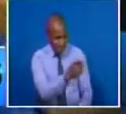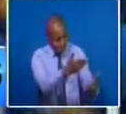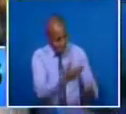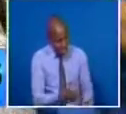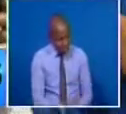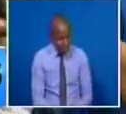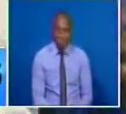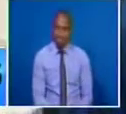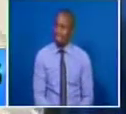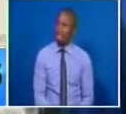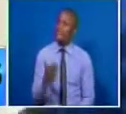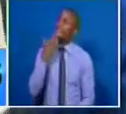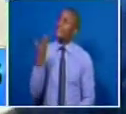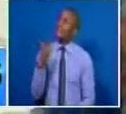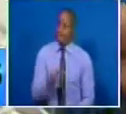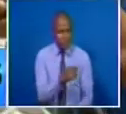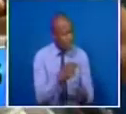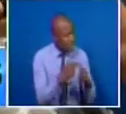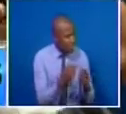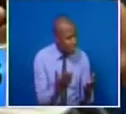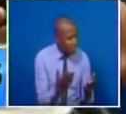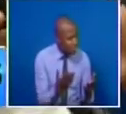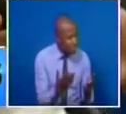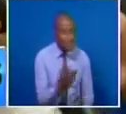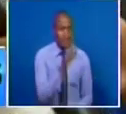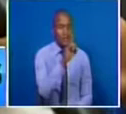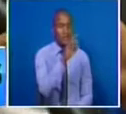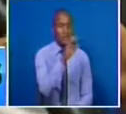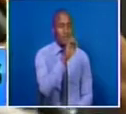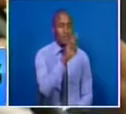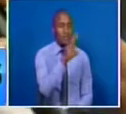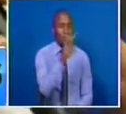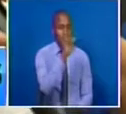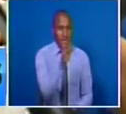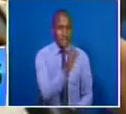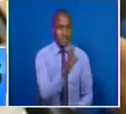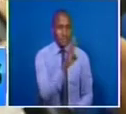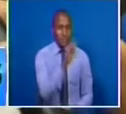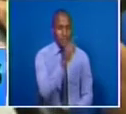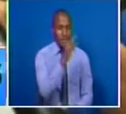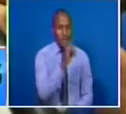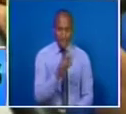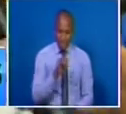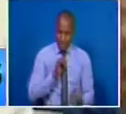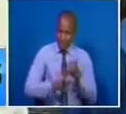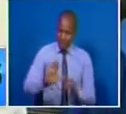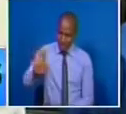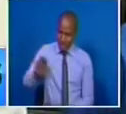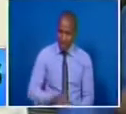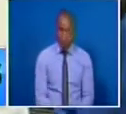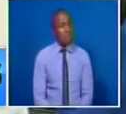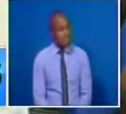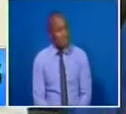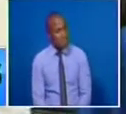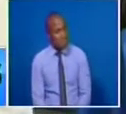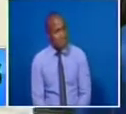sana. Majina yako kamili kwanza. Kwa majina naitwa Dorcas Wainaina. Mm-hmm. Na ni mimi bibi ya Professor Wainaina. Dorcas